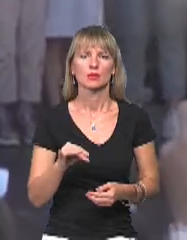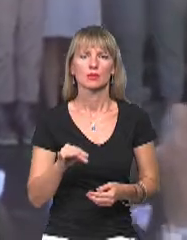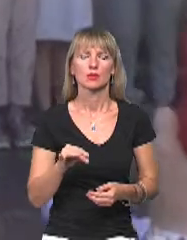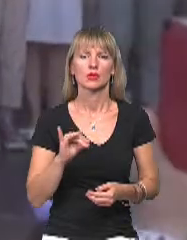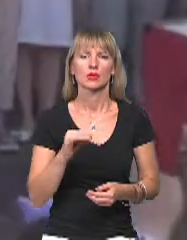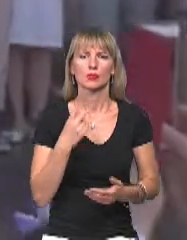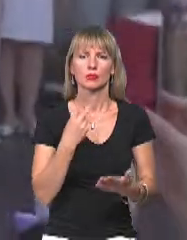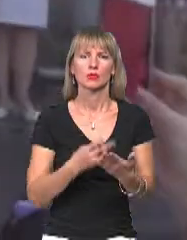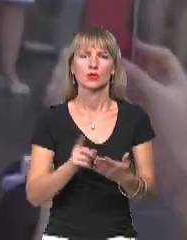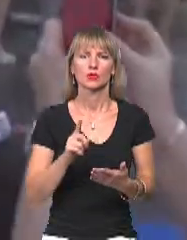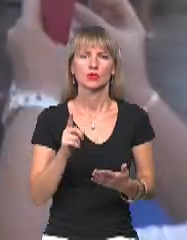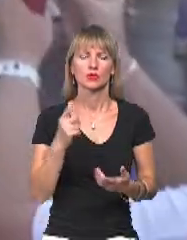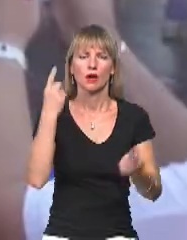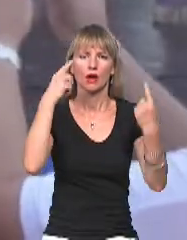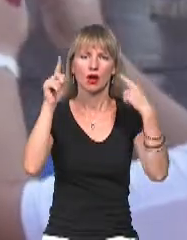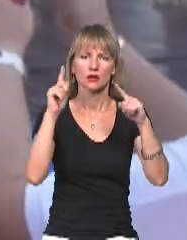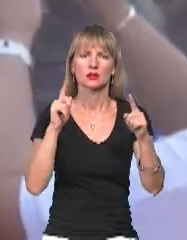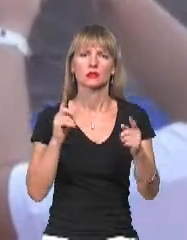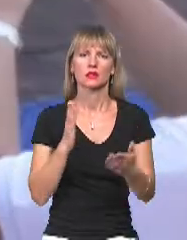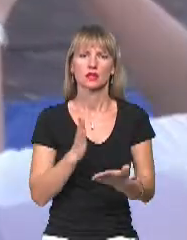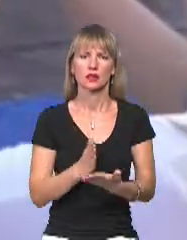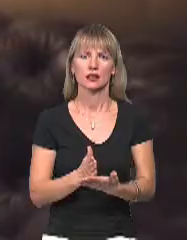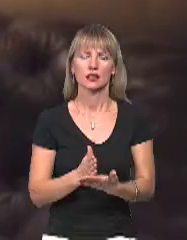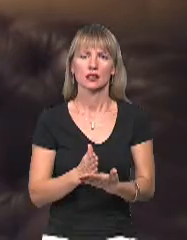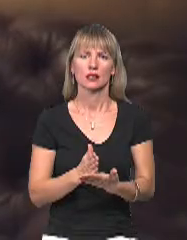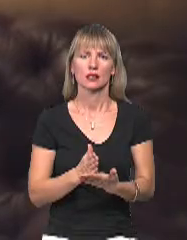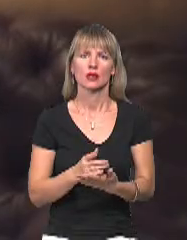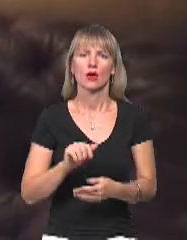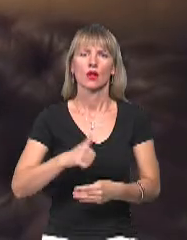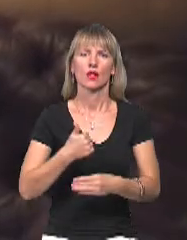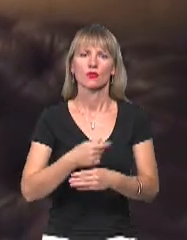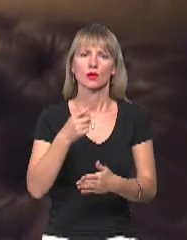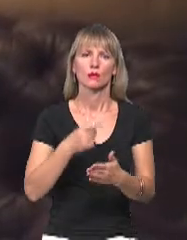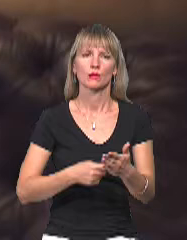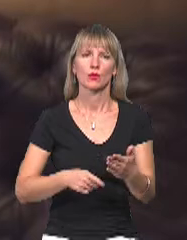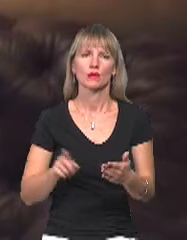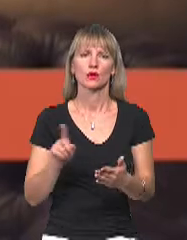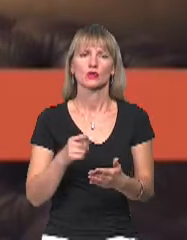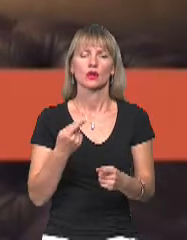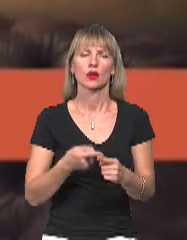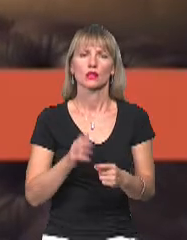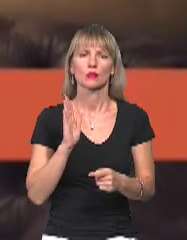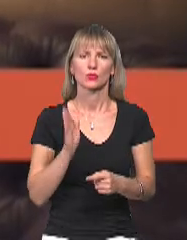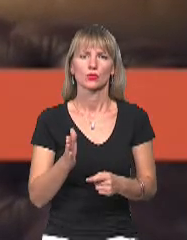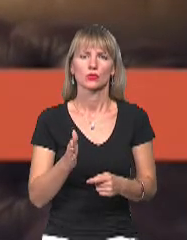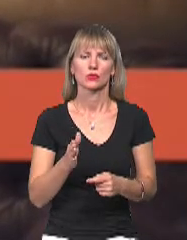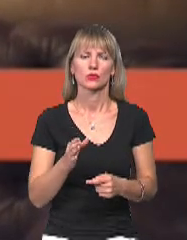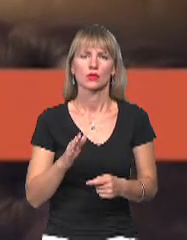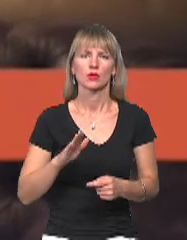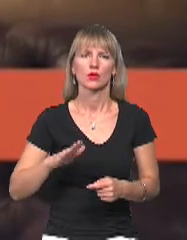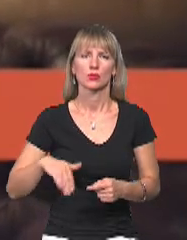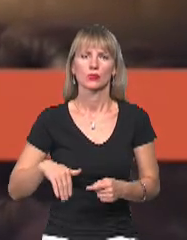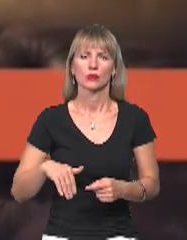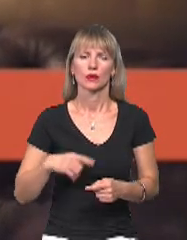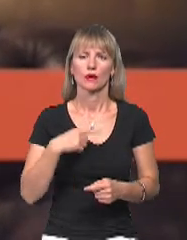доводимо, що казка існує у житті. І диво є, головне повірити в те, що все у тебе буде гарно. Тому кожній дитині серед років